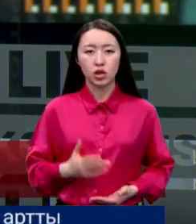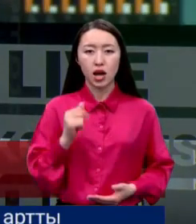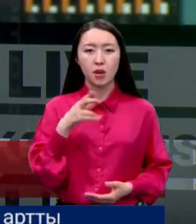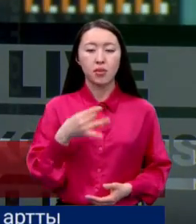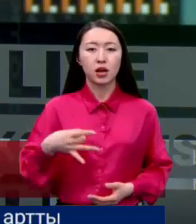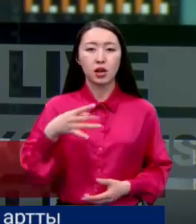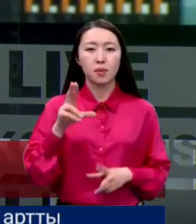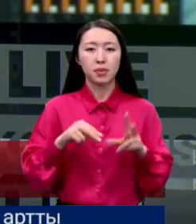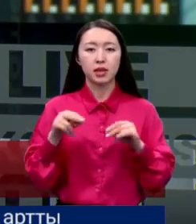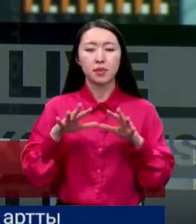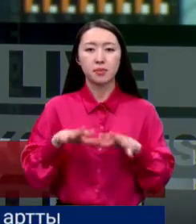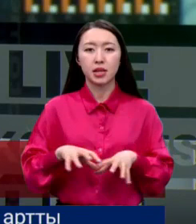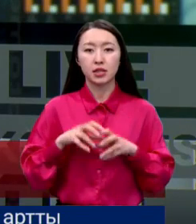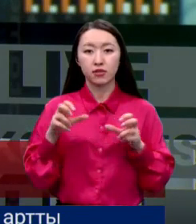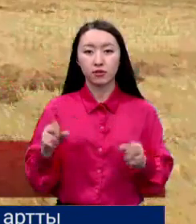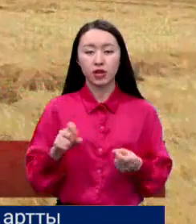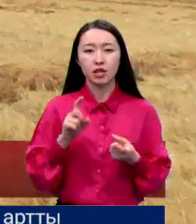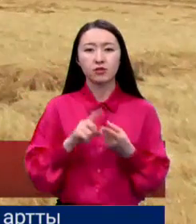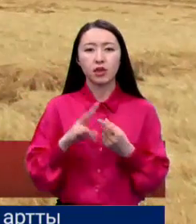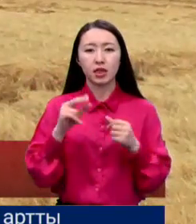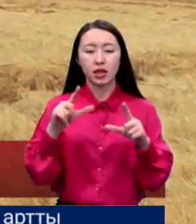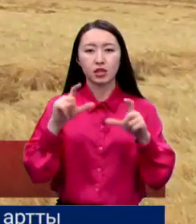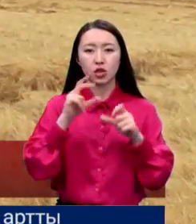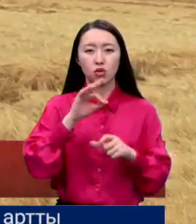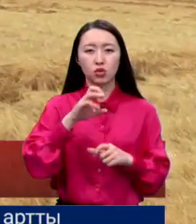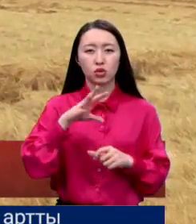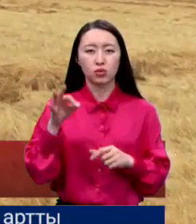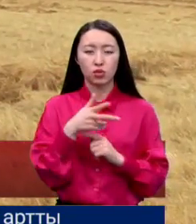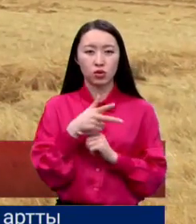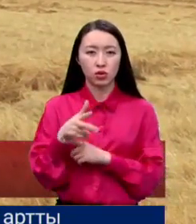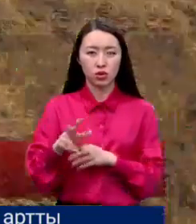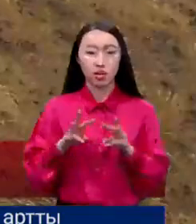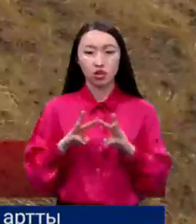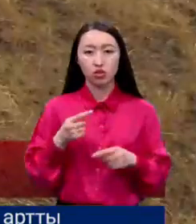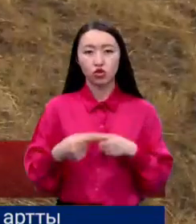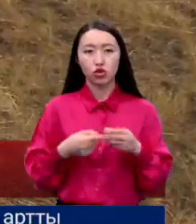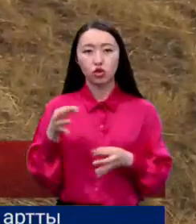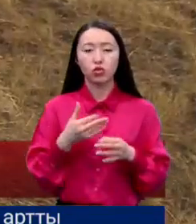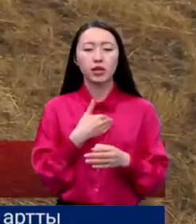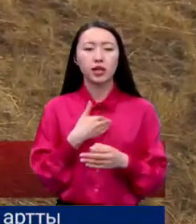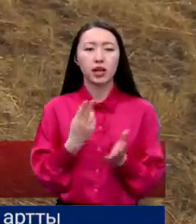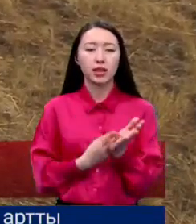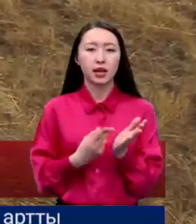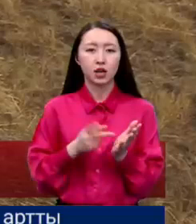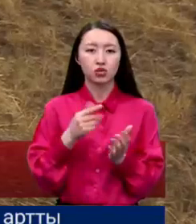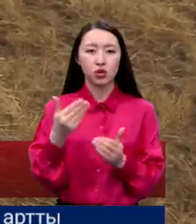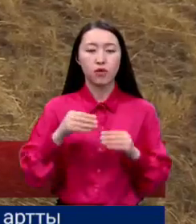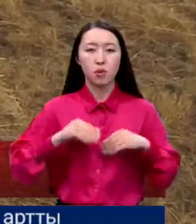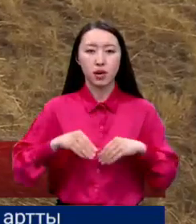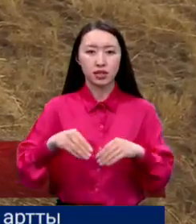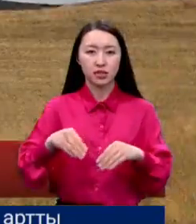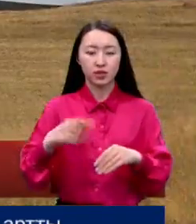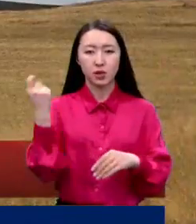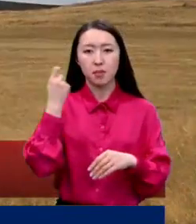района пытались местные власти, ссылаясь на снимки космомониторинга. Чиновники через суд хотели доказать, что его посевные и